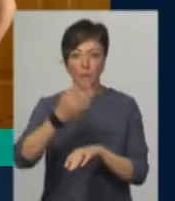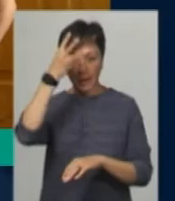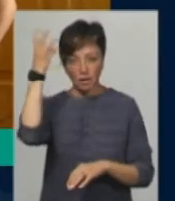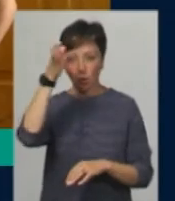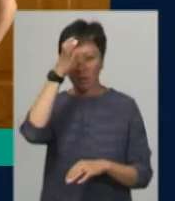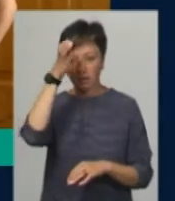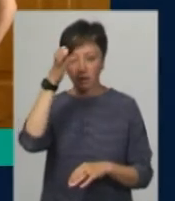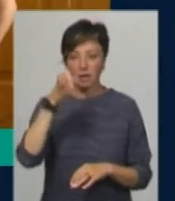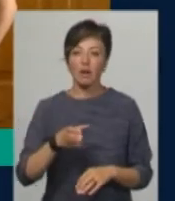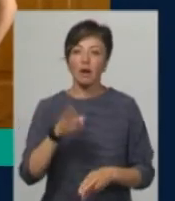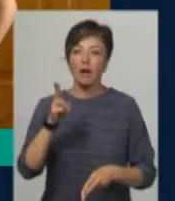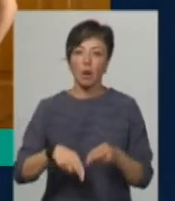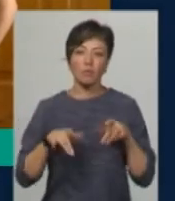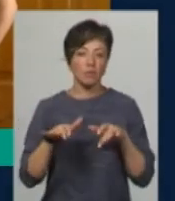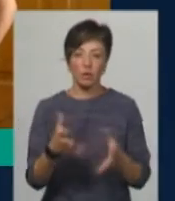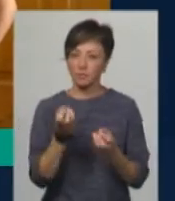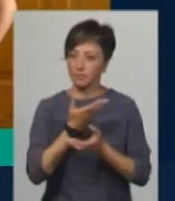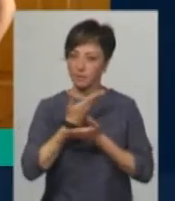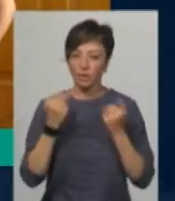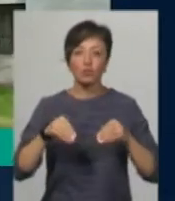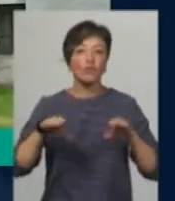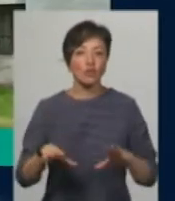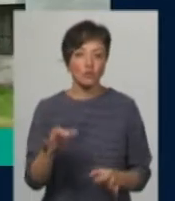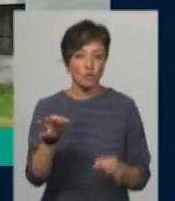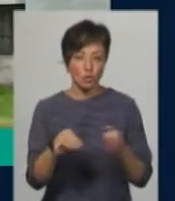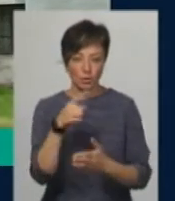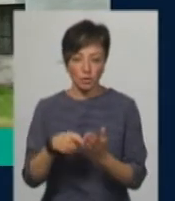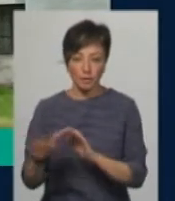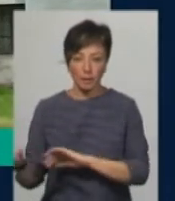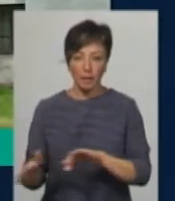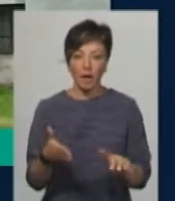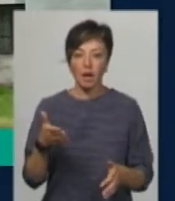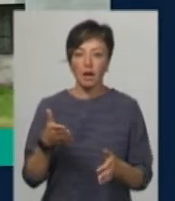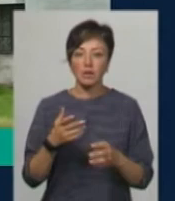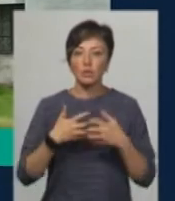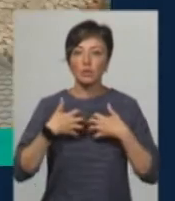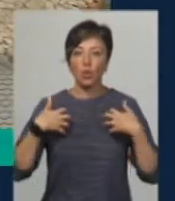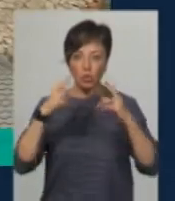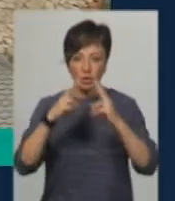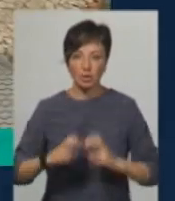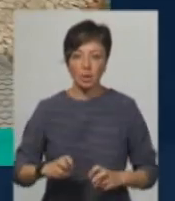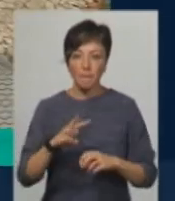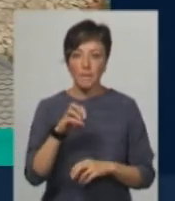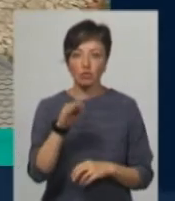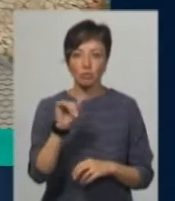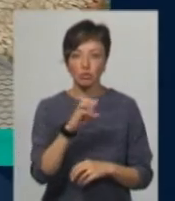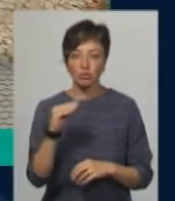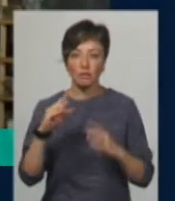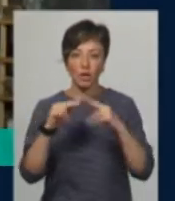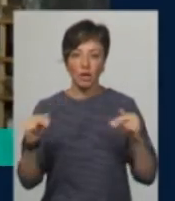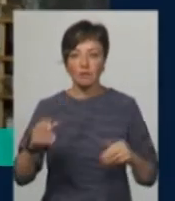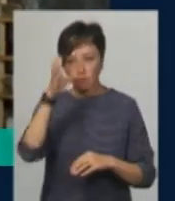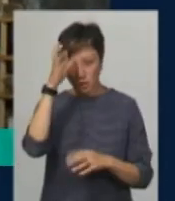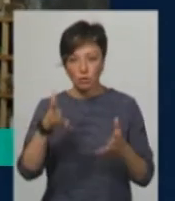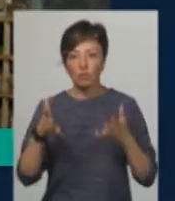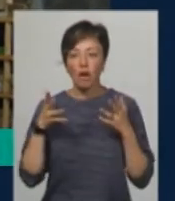Хмельницької освіти. Крапку справі не поставили. Що вирішив суд? Археозоологічні дослідження у Межибузькій фортеці. Вчені з'ясували, на кого